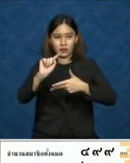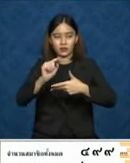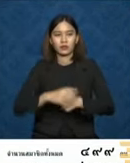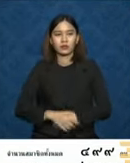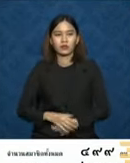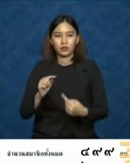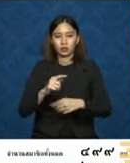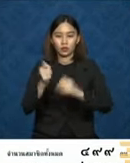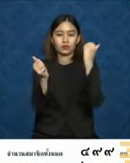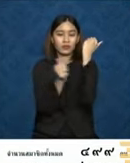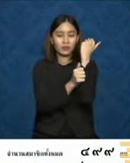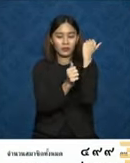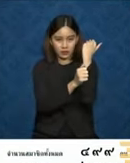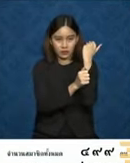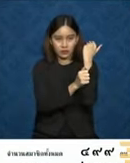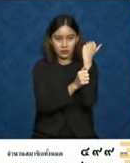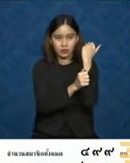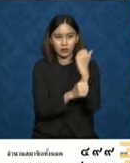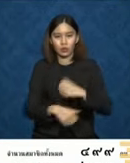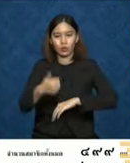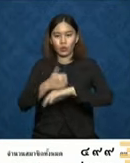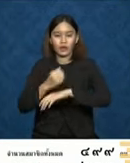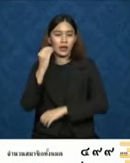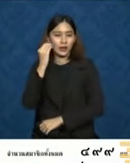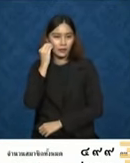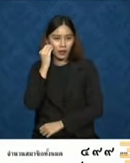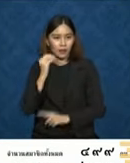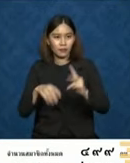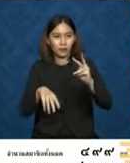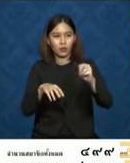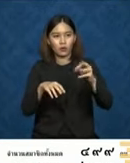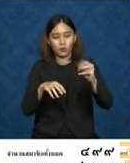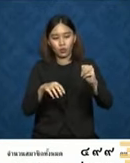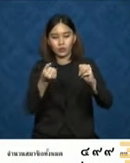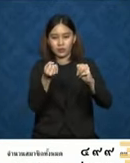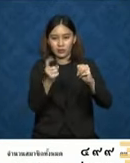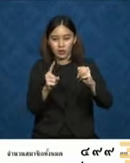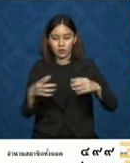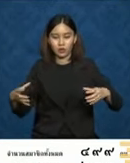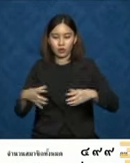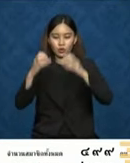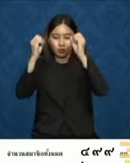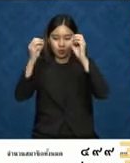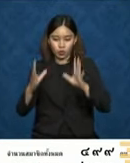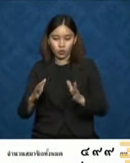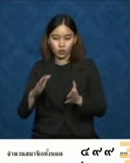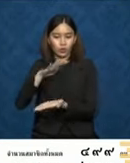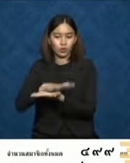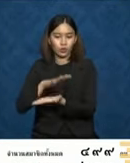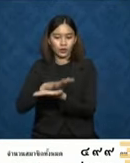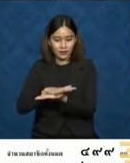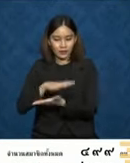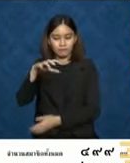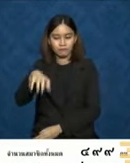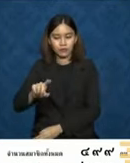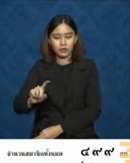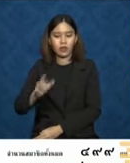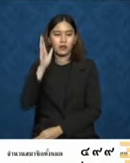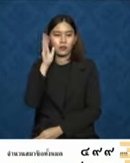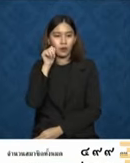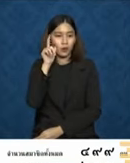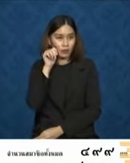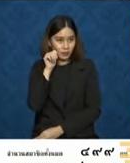เรียนจากท่านกำนันตำบลนาโพผู้ใหญ่บ้านบ้านดอนเจริญหมด 11ตำบลนาโพคณะครูโรงเรียนนาโพวิทยาผู้ปก